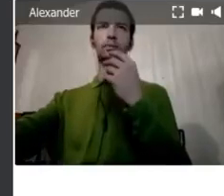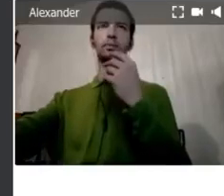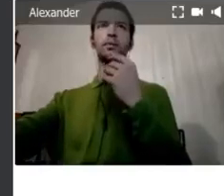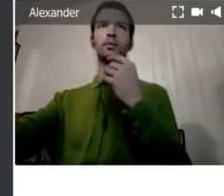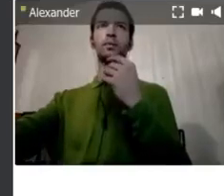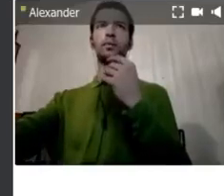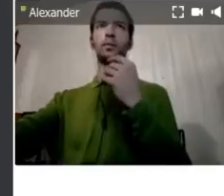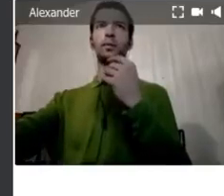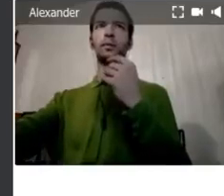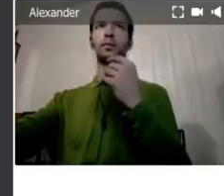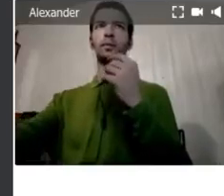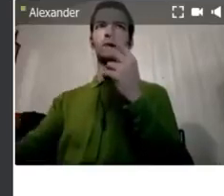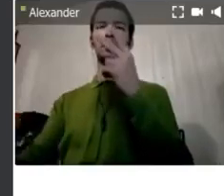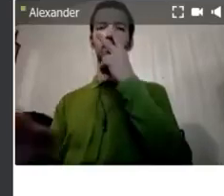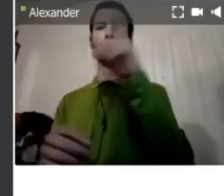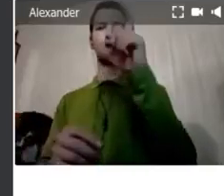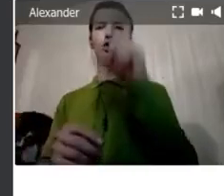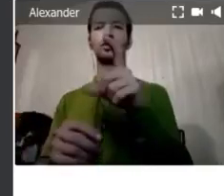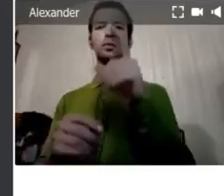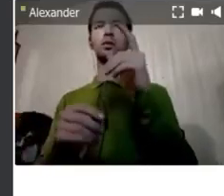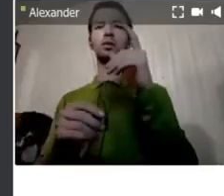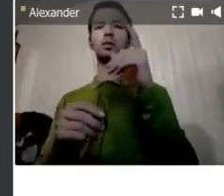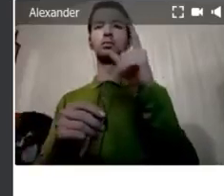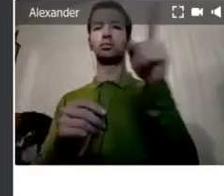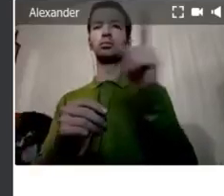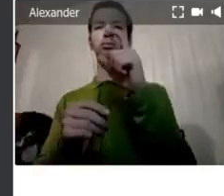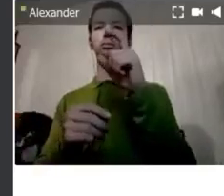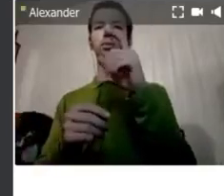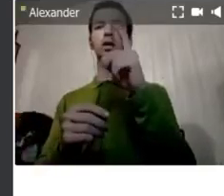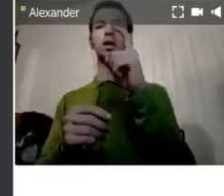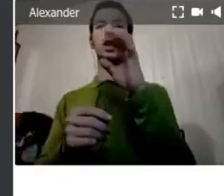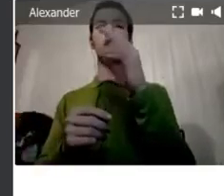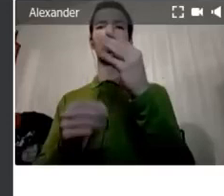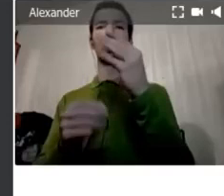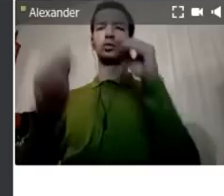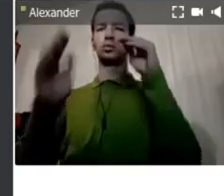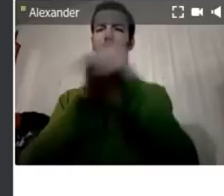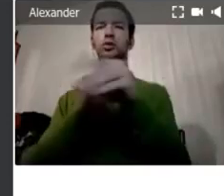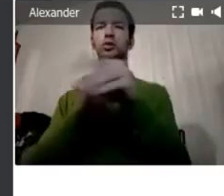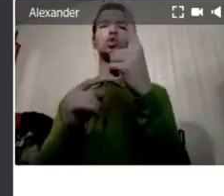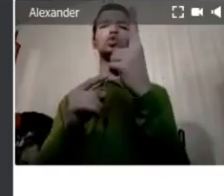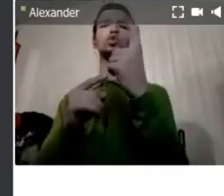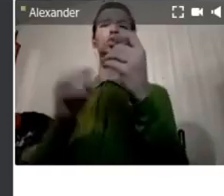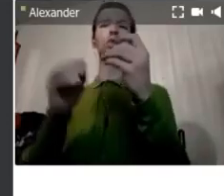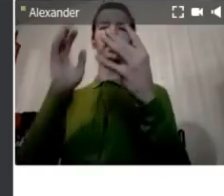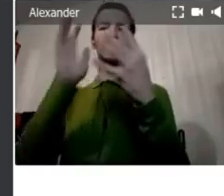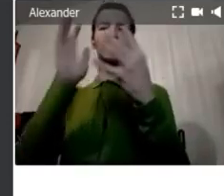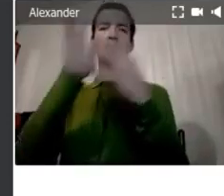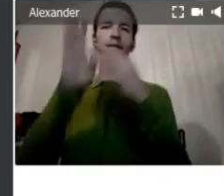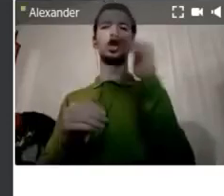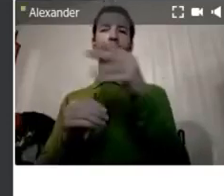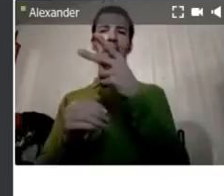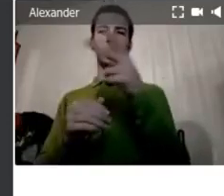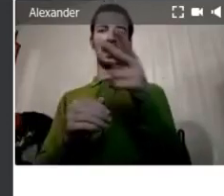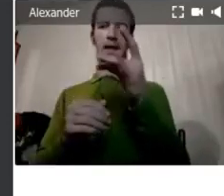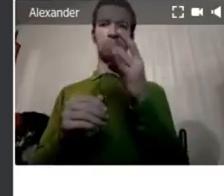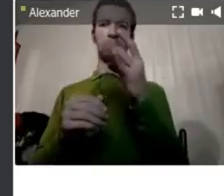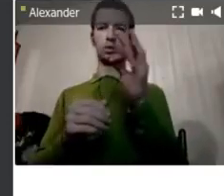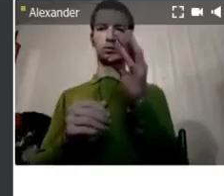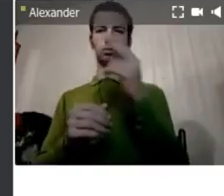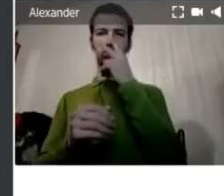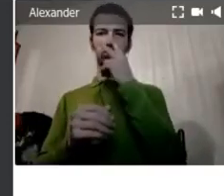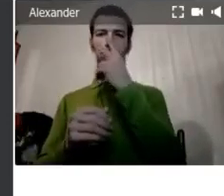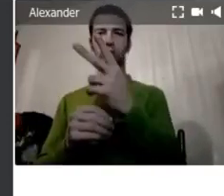хранит золото, клиента на 109 тысяч евро. Не на 1000 евро, не 450